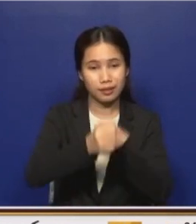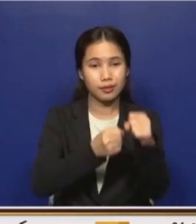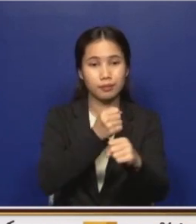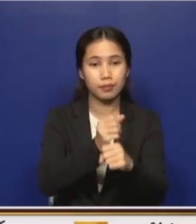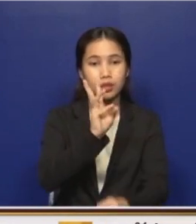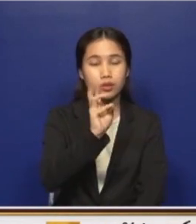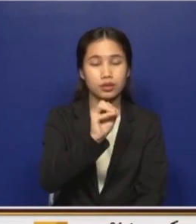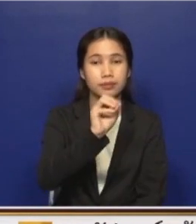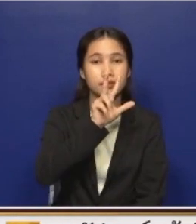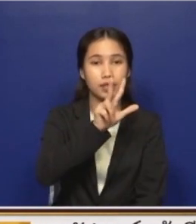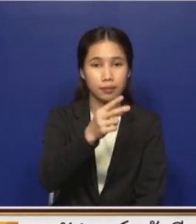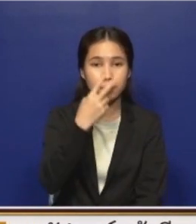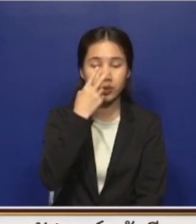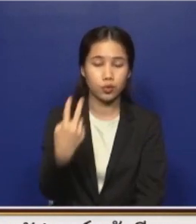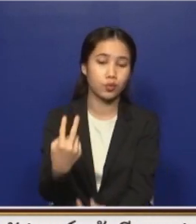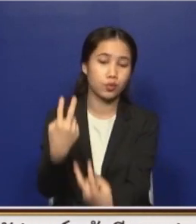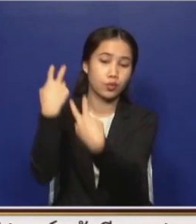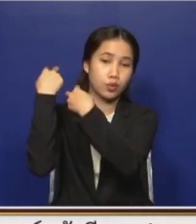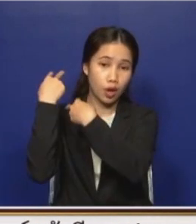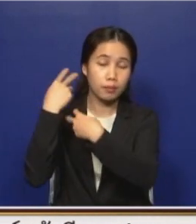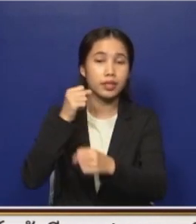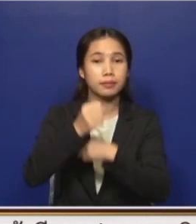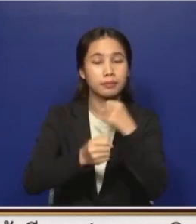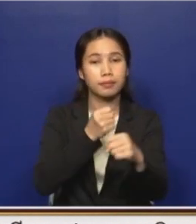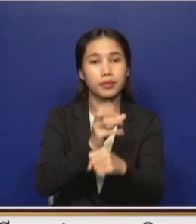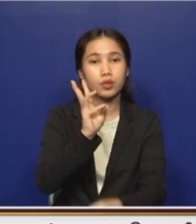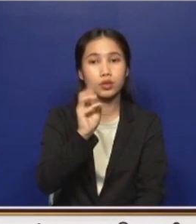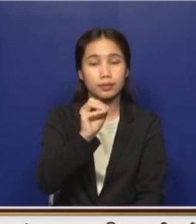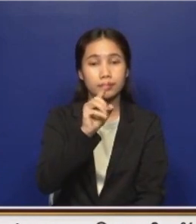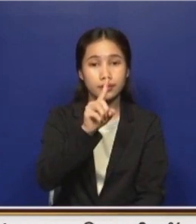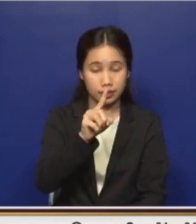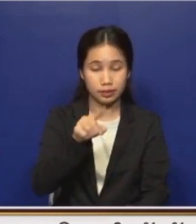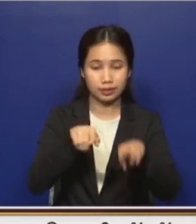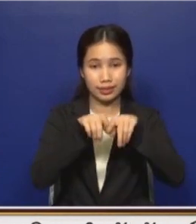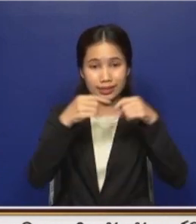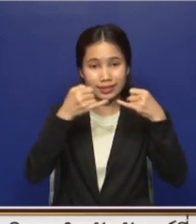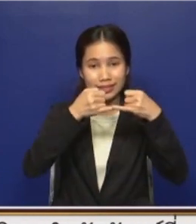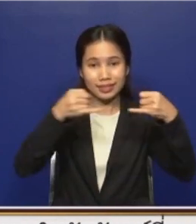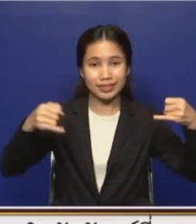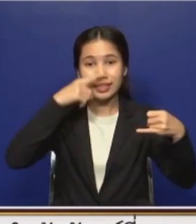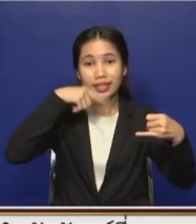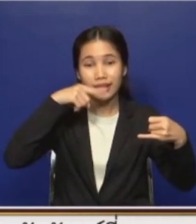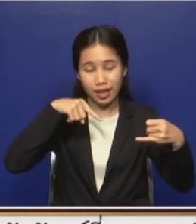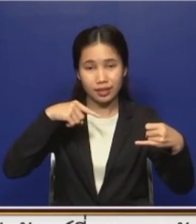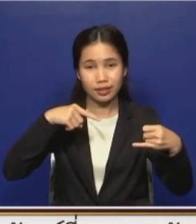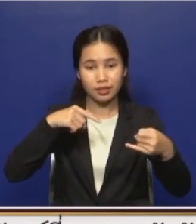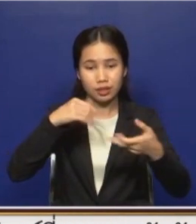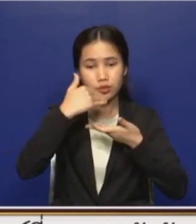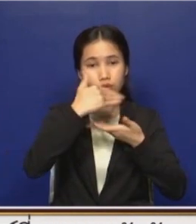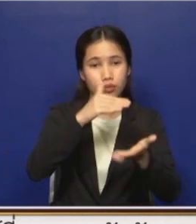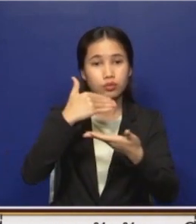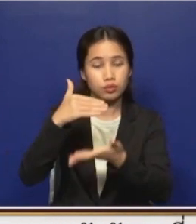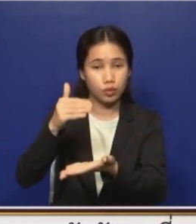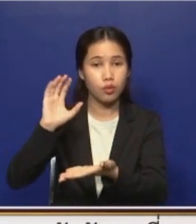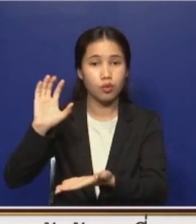ฮะเราเป็นที่1ของโลกฮะข้าวหอมมะลิดีที่สุดในโลกฮะข้าวขาว 5% ฮะ